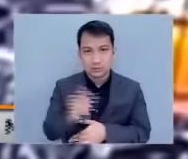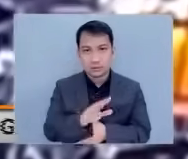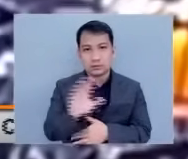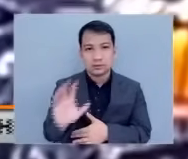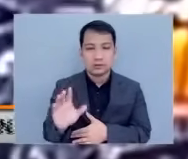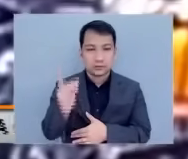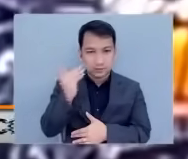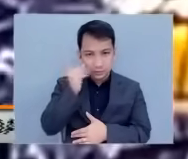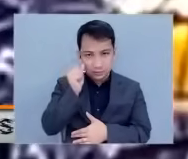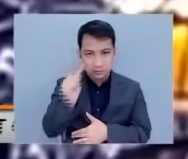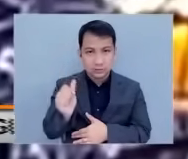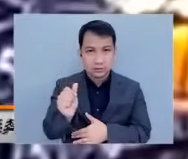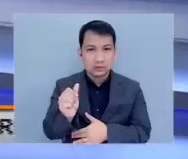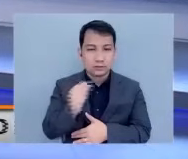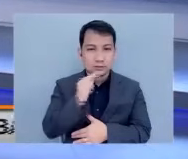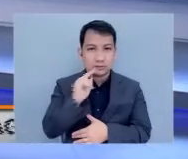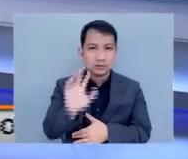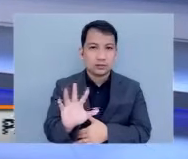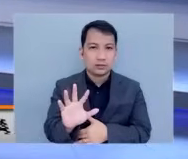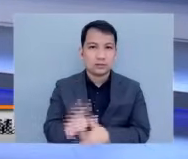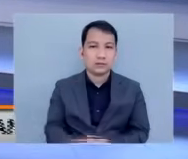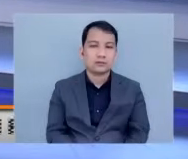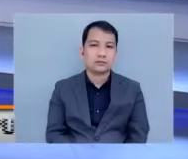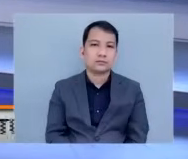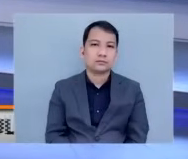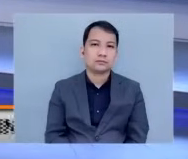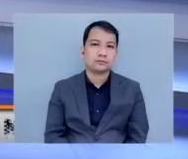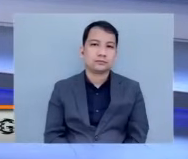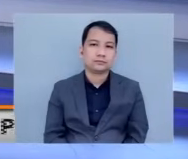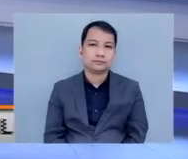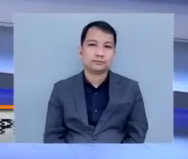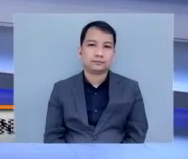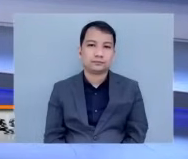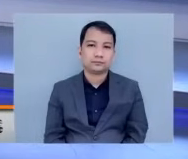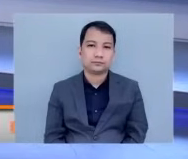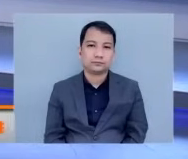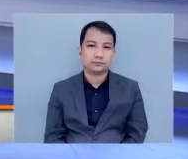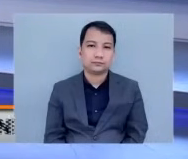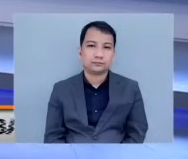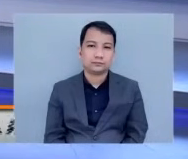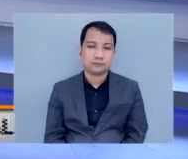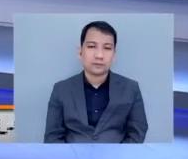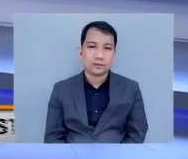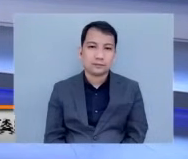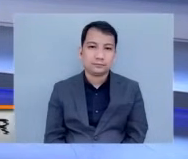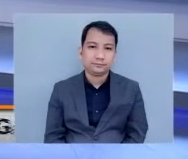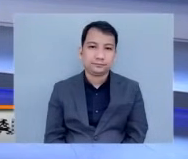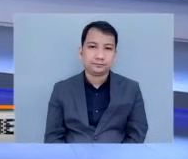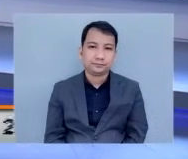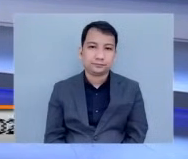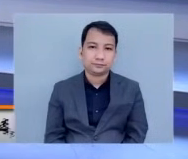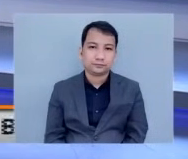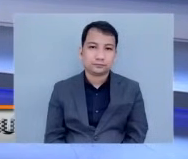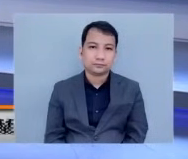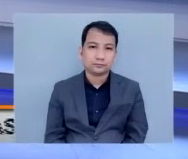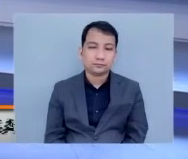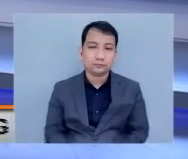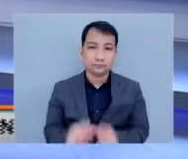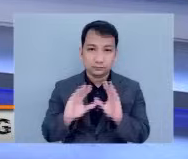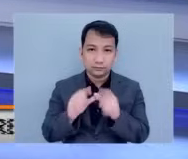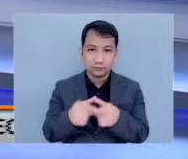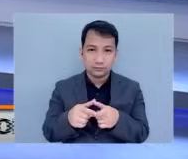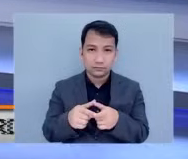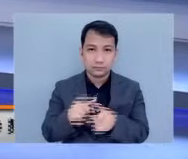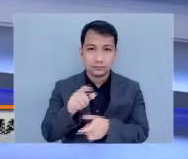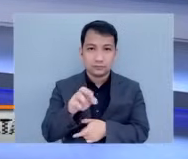Abuel, News 5. 6 na sundalo ang patay sa sagupaan ng militar at ng grupo ng mga terorista sa